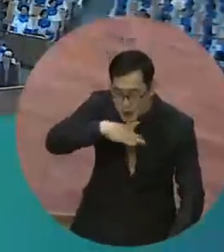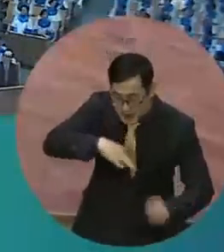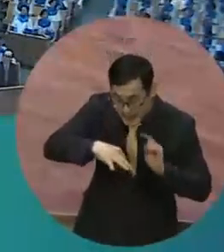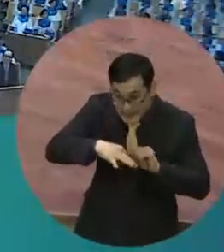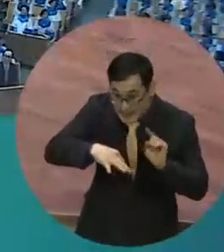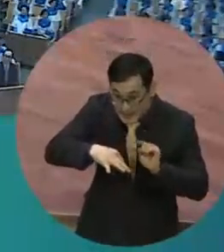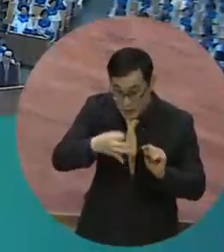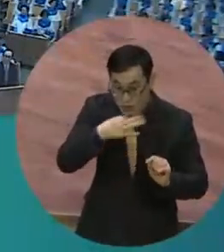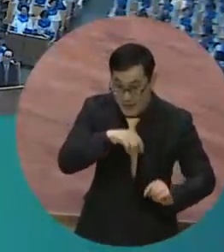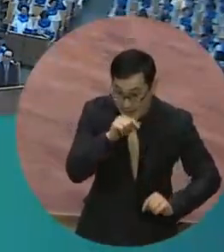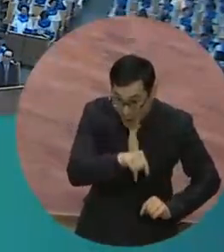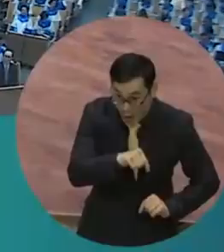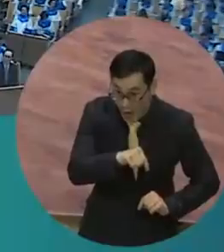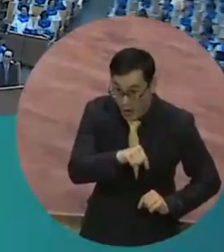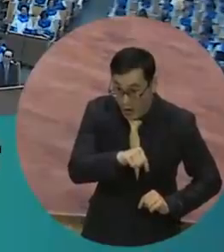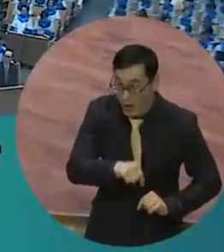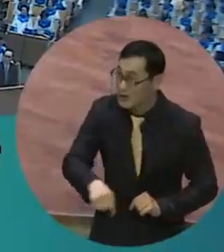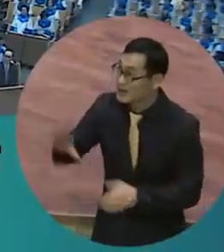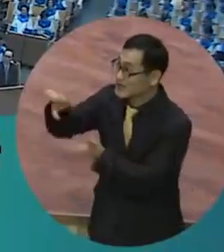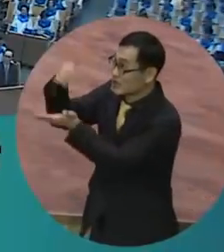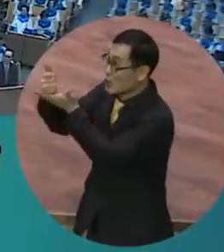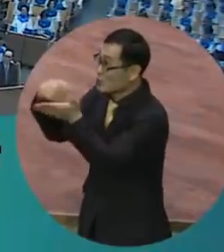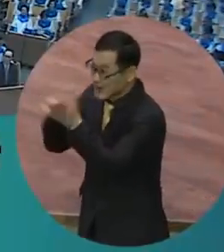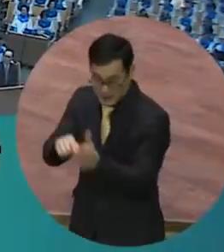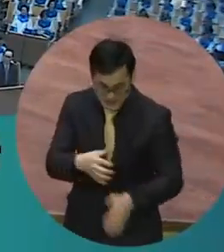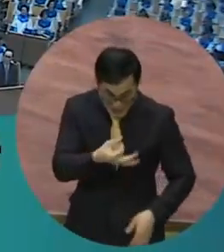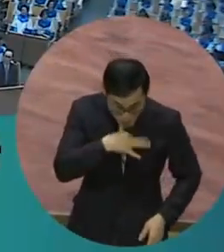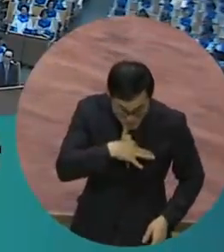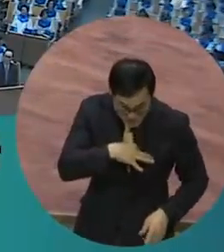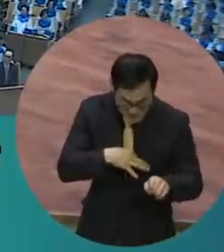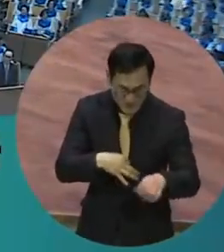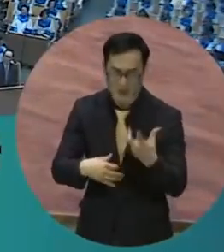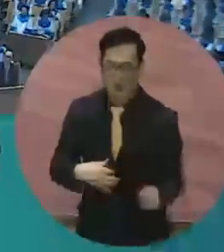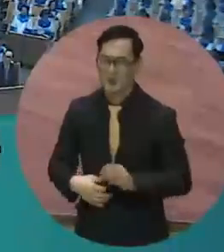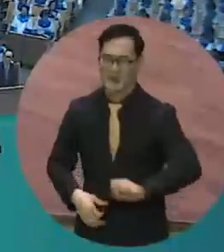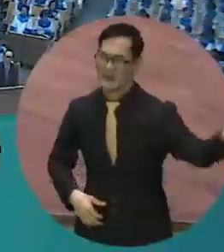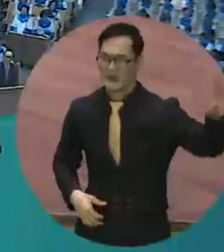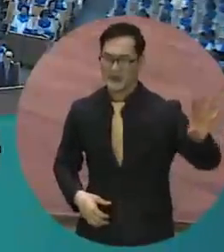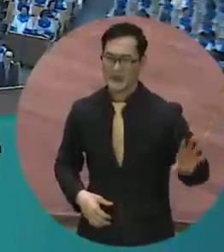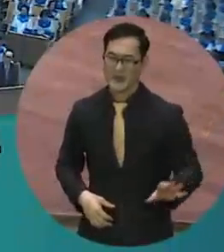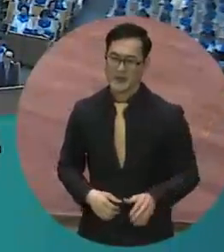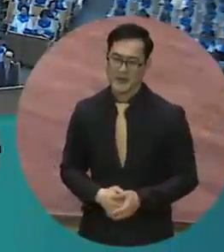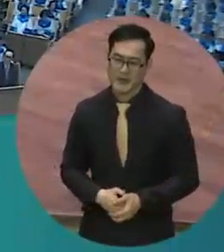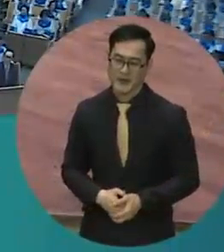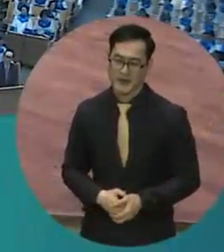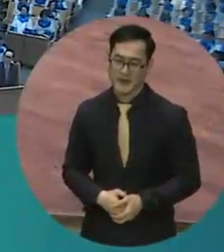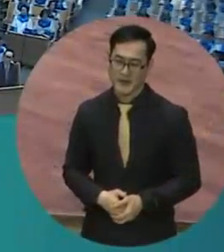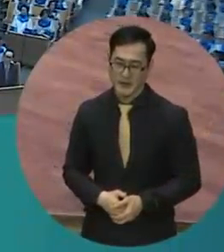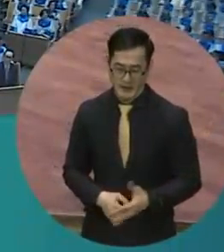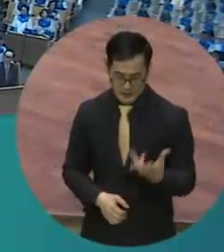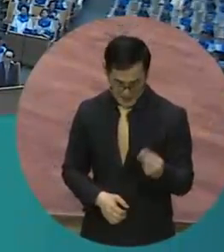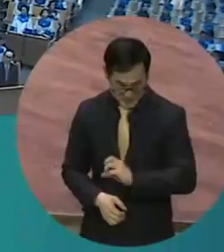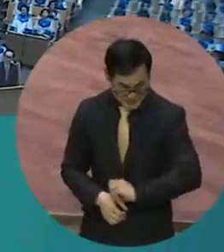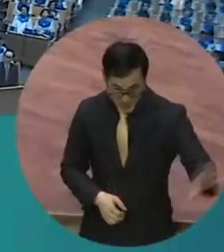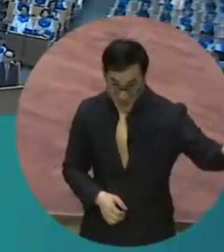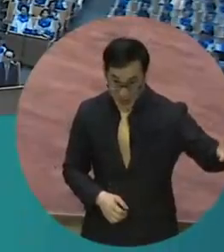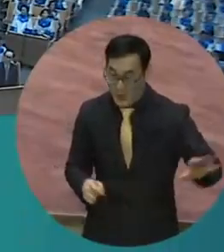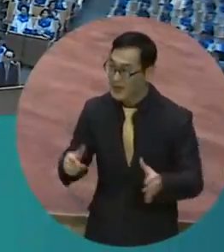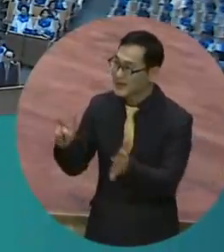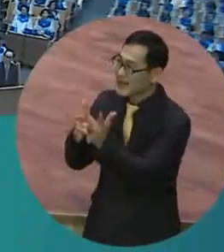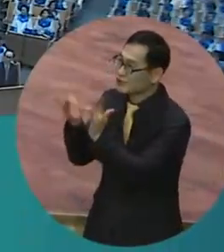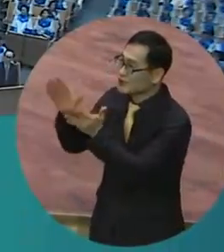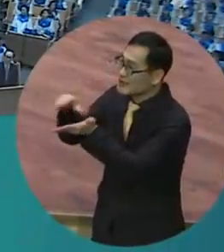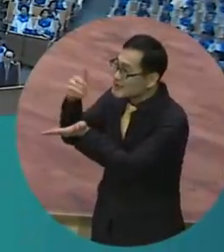그리스도를 위하여 다 해로 여길 뿐더러 또한 모든 것을 해로 여김은 내 주 그리스도 예수를 아는 지식이